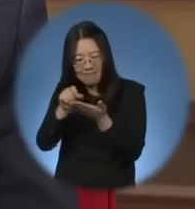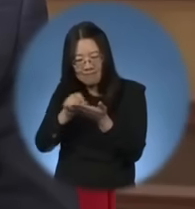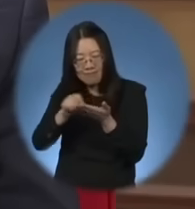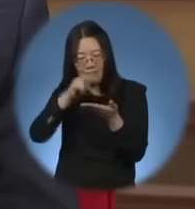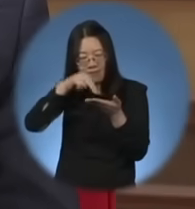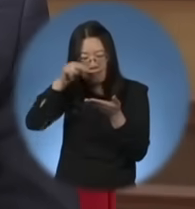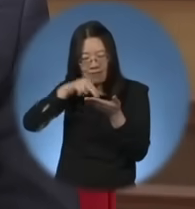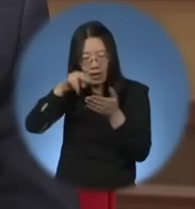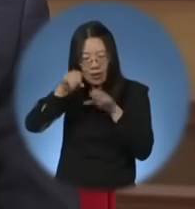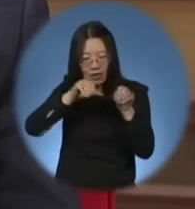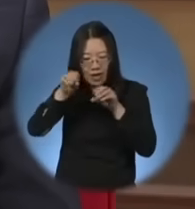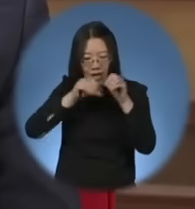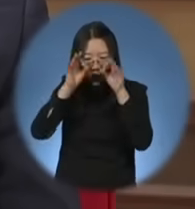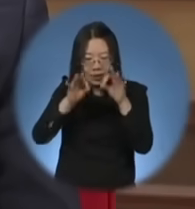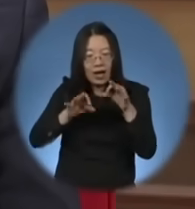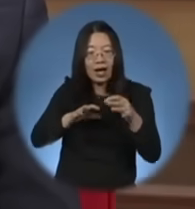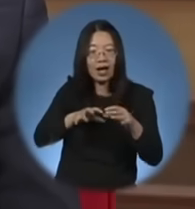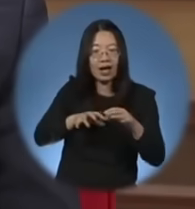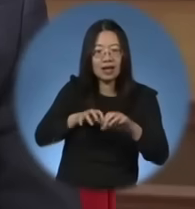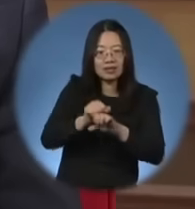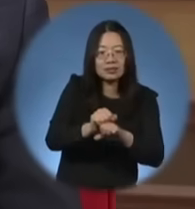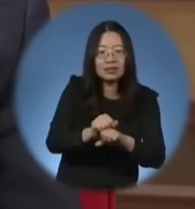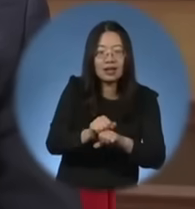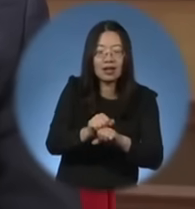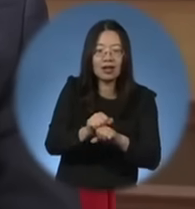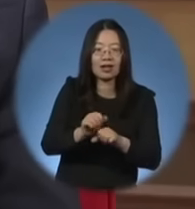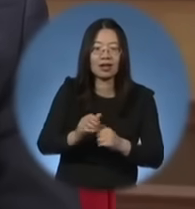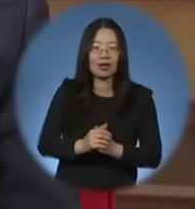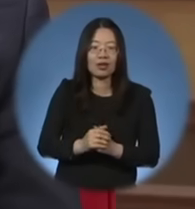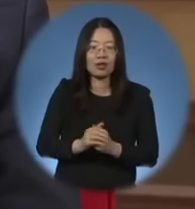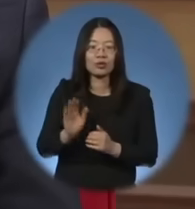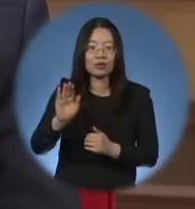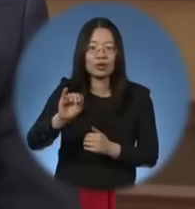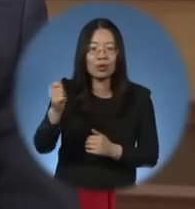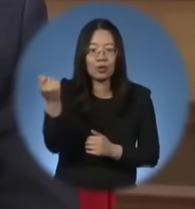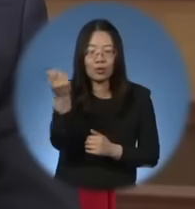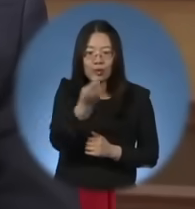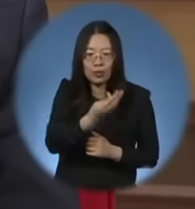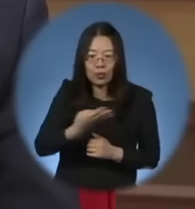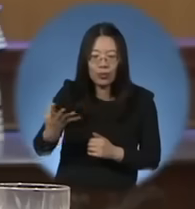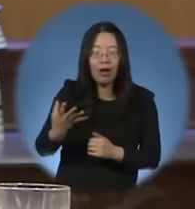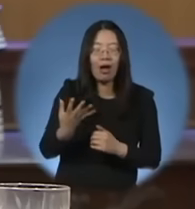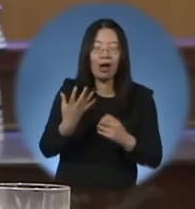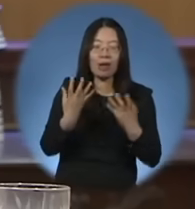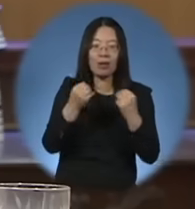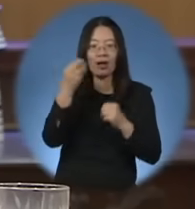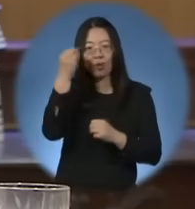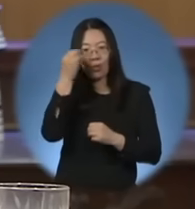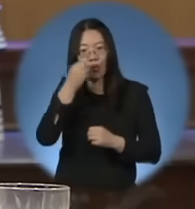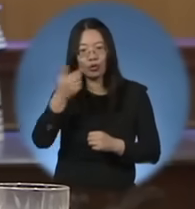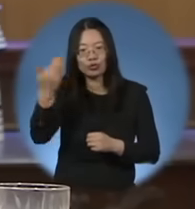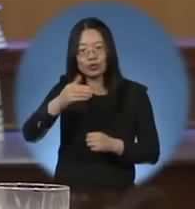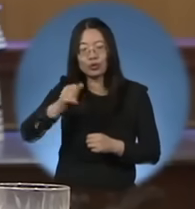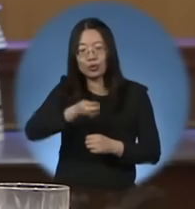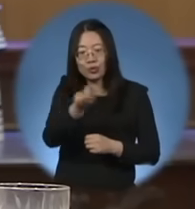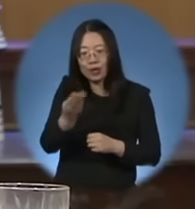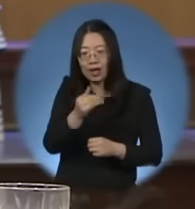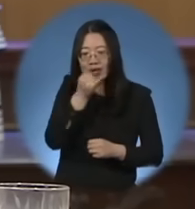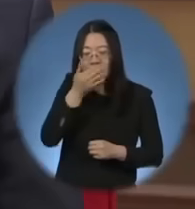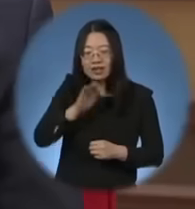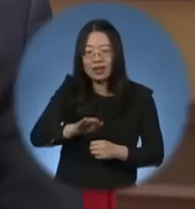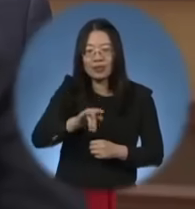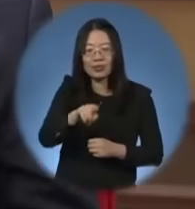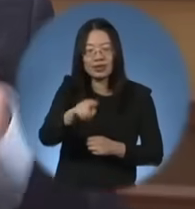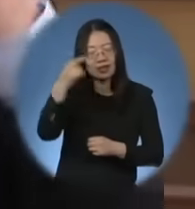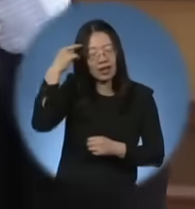요런게 보니까 침략이 9천 몇백 뭐 몇 개 있었습니다 예 9천 몇개